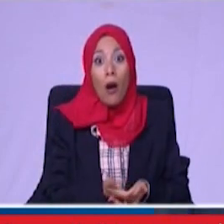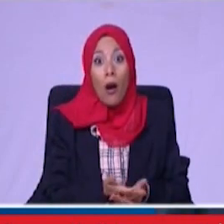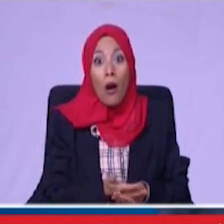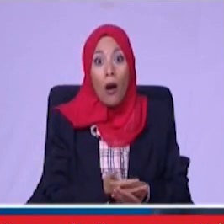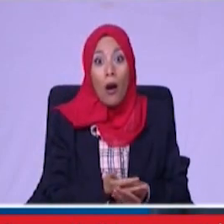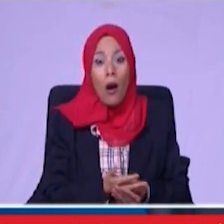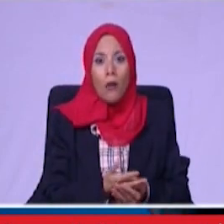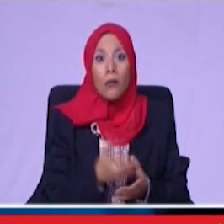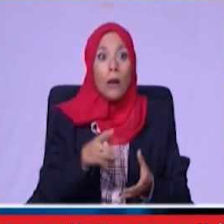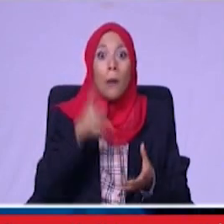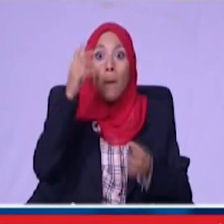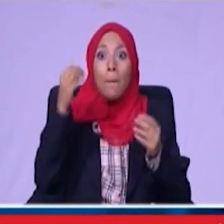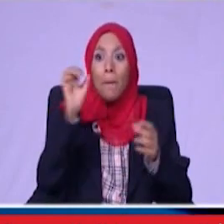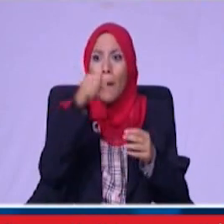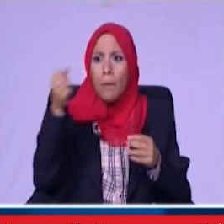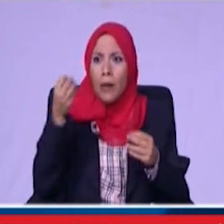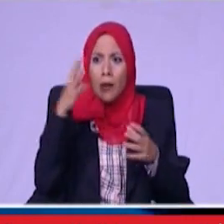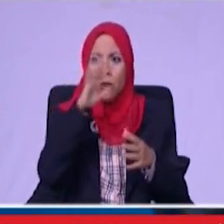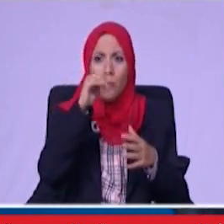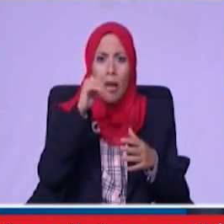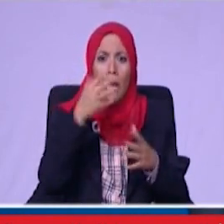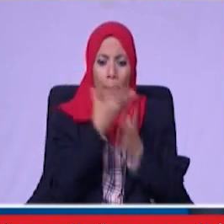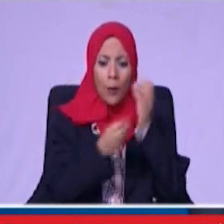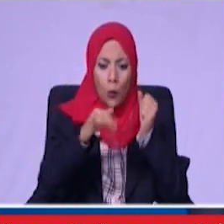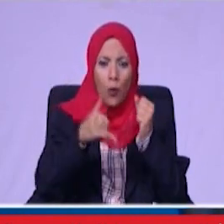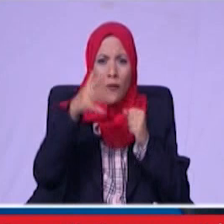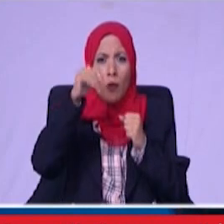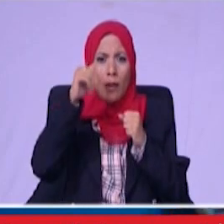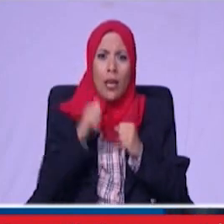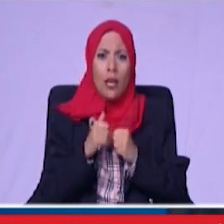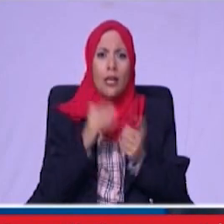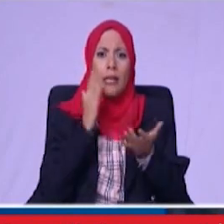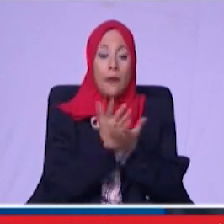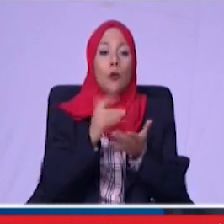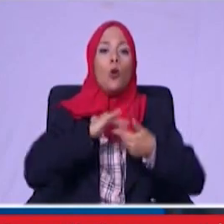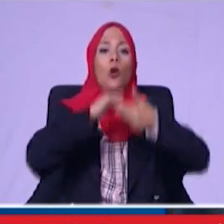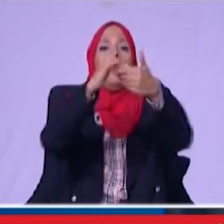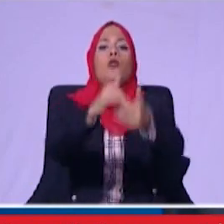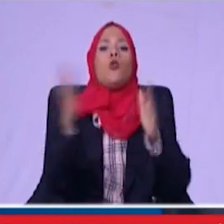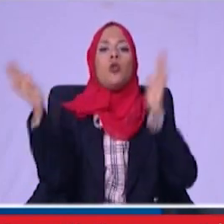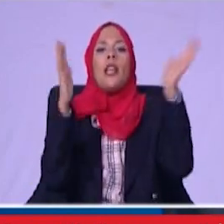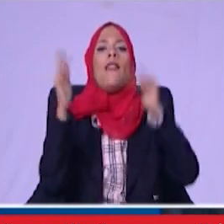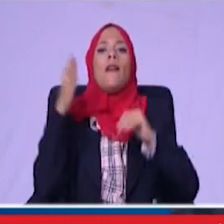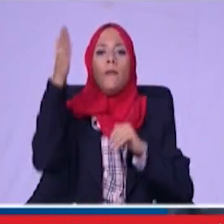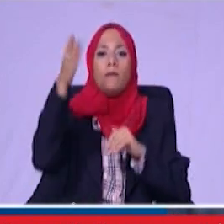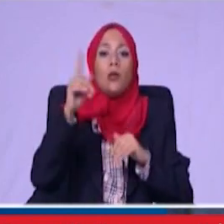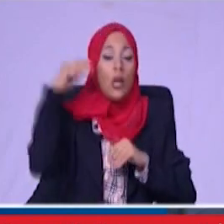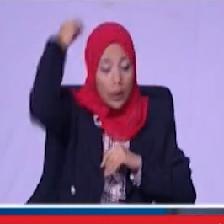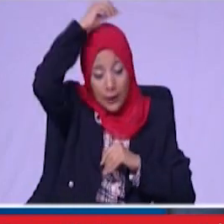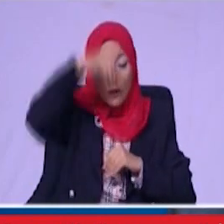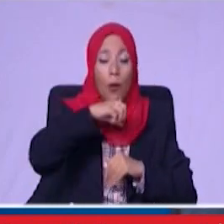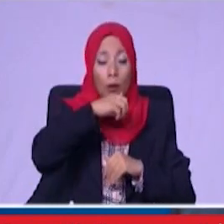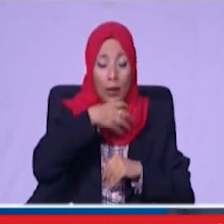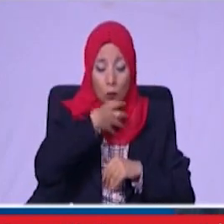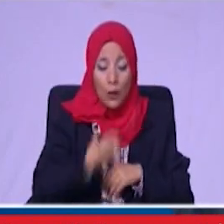على كل باب من ابواب الجنه رايح الباب ده تلاقيه مستنيك يقول لك تعالى يشفع لك يدخلك الجنه سيدنا النبي صلى الله عليه وسلم